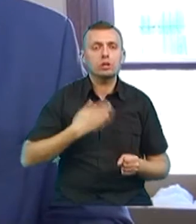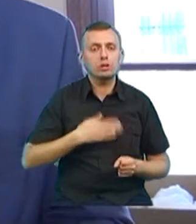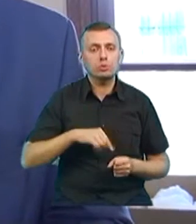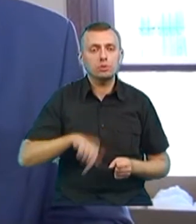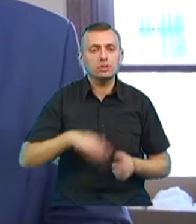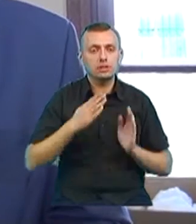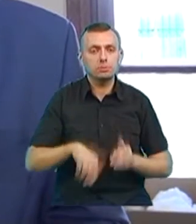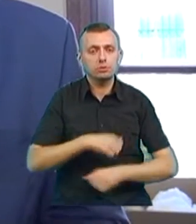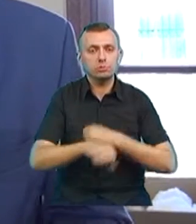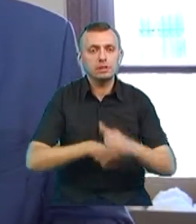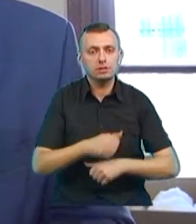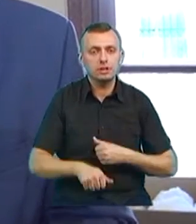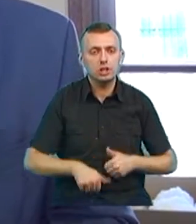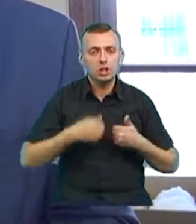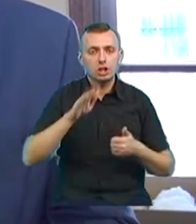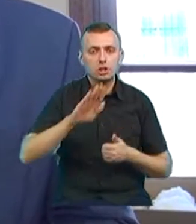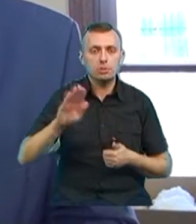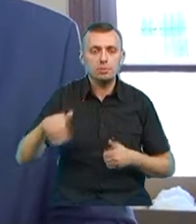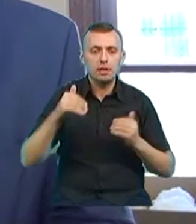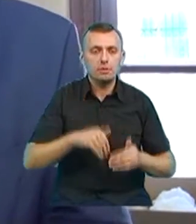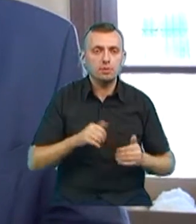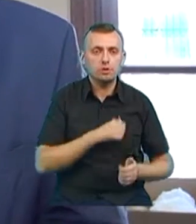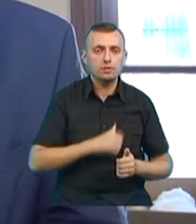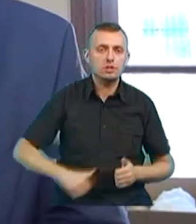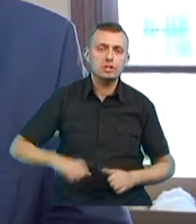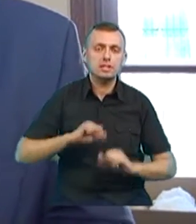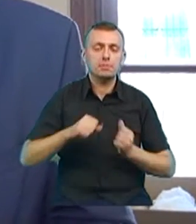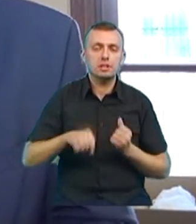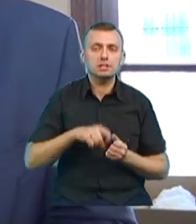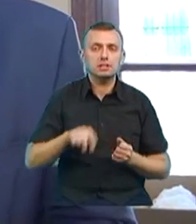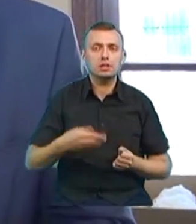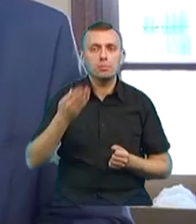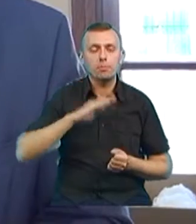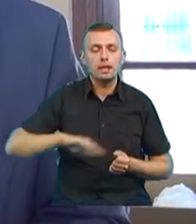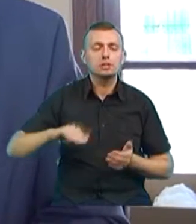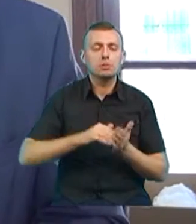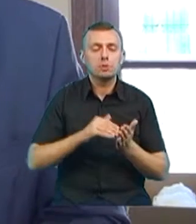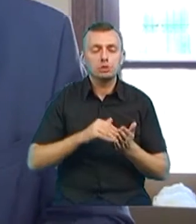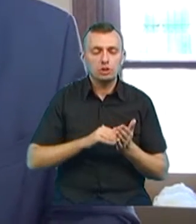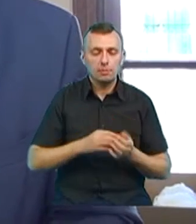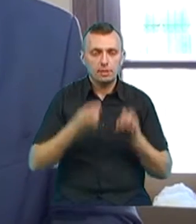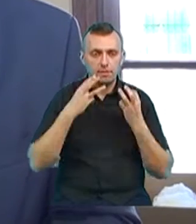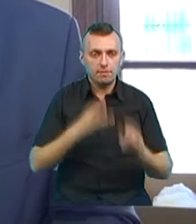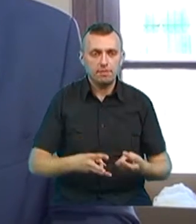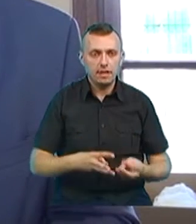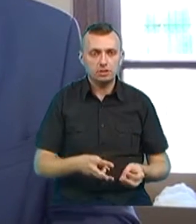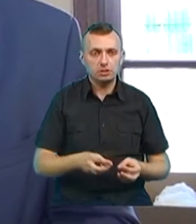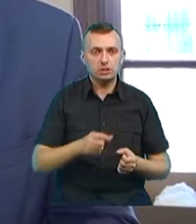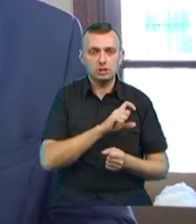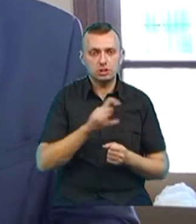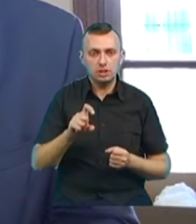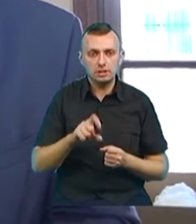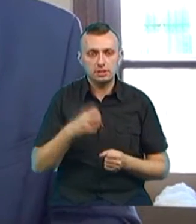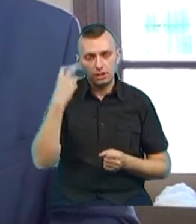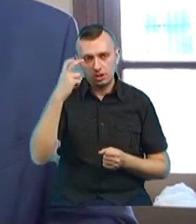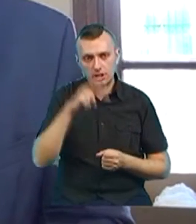aby osoby, które lubią w ten sposób pracować, miały możliwość samorealizacji i to są